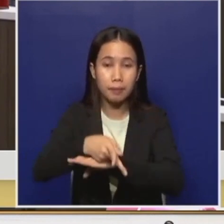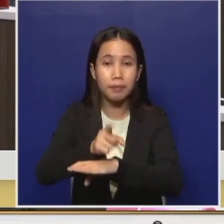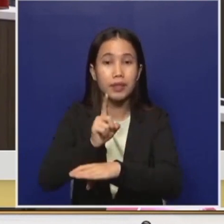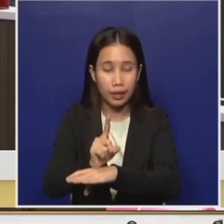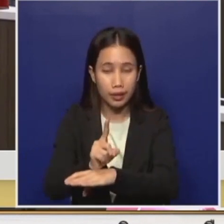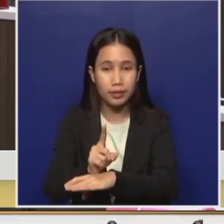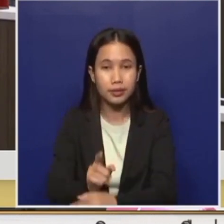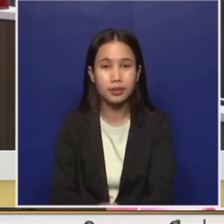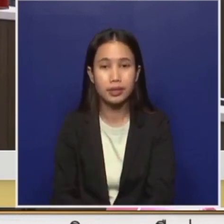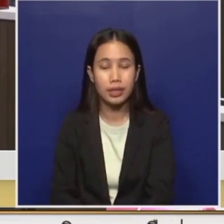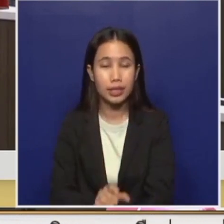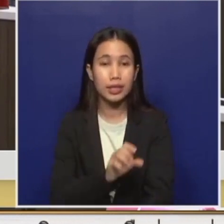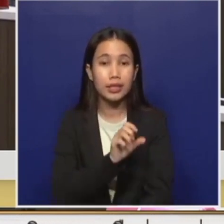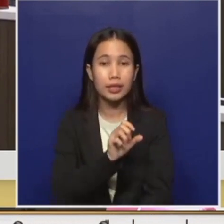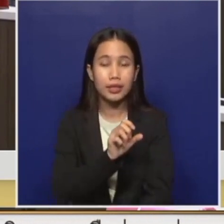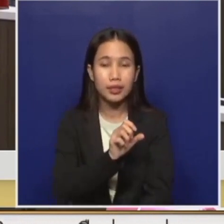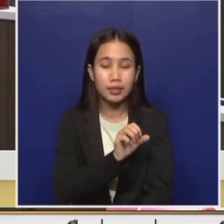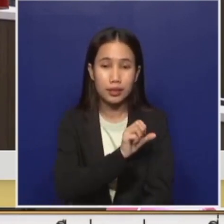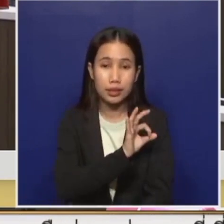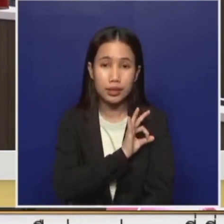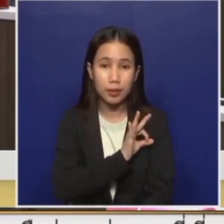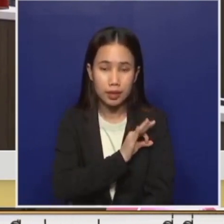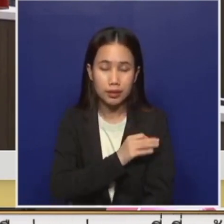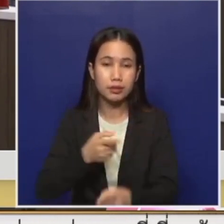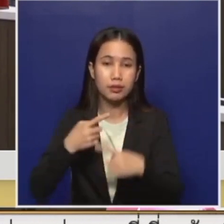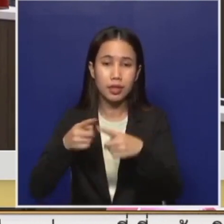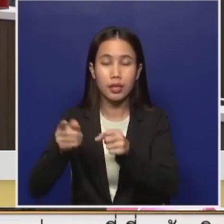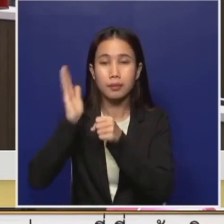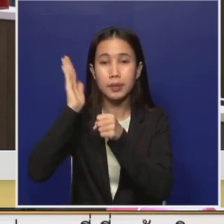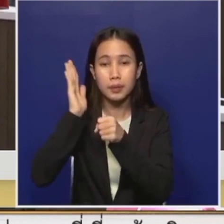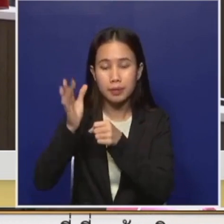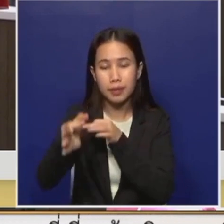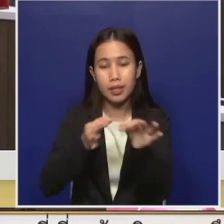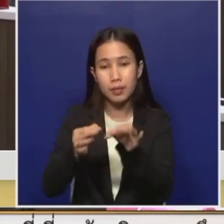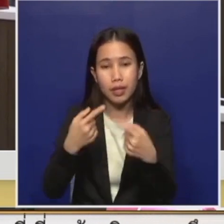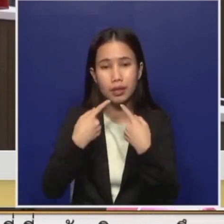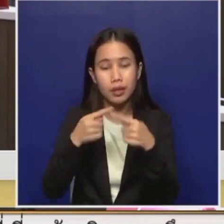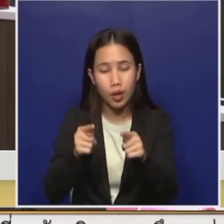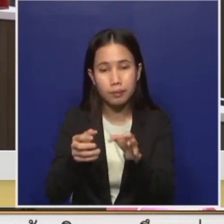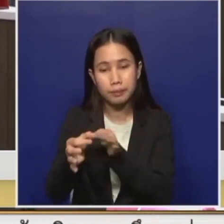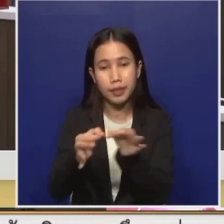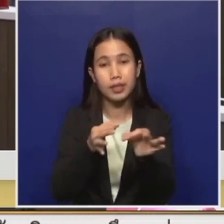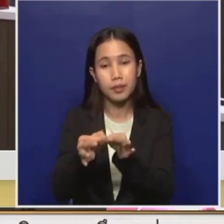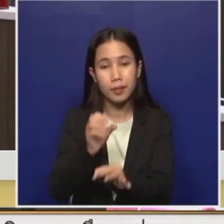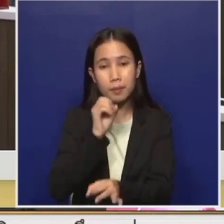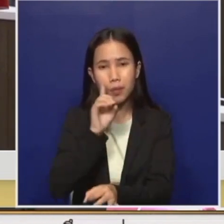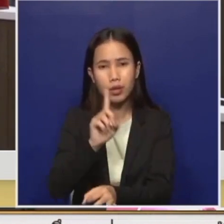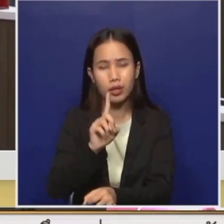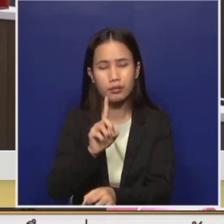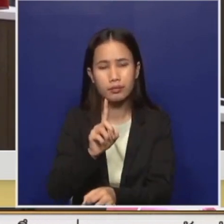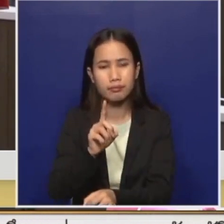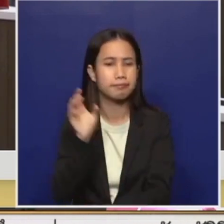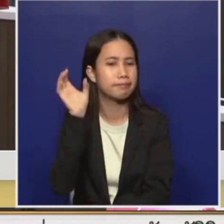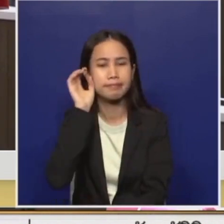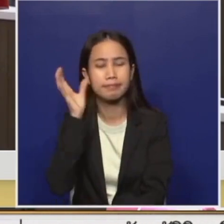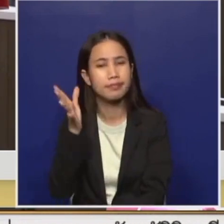ที่สมาชิกได้อัรปรายไปตั ท่ น้ ดี ตอบ ชี้ แจง ไม่มน้หลัพอครับ